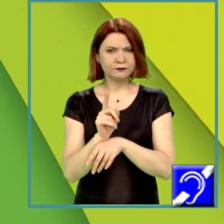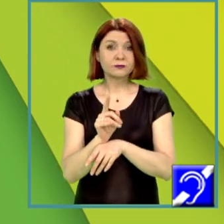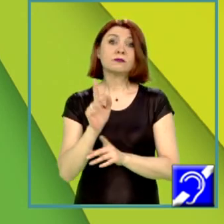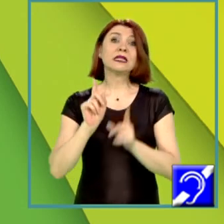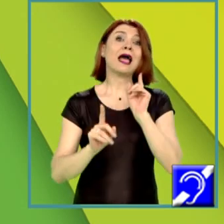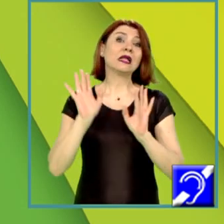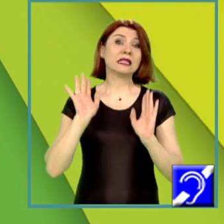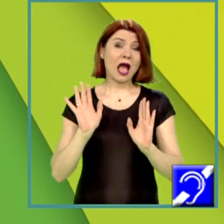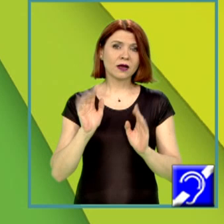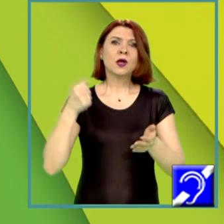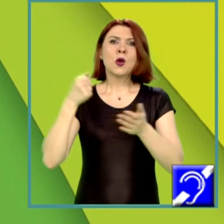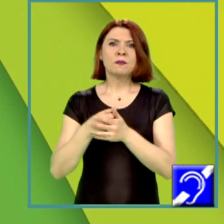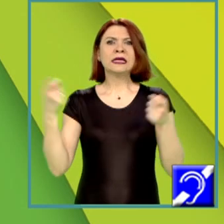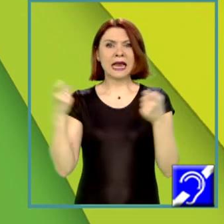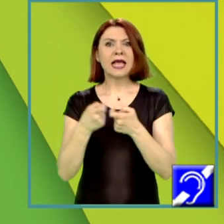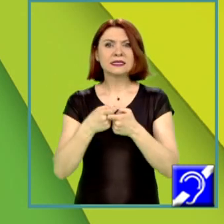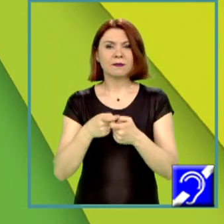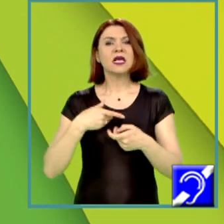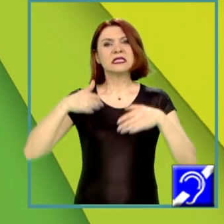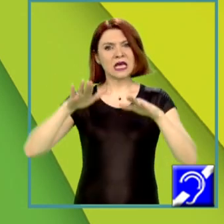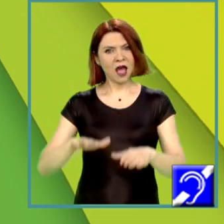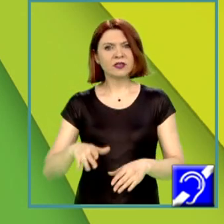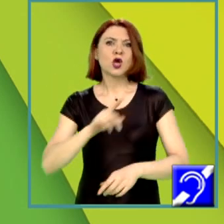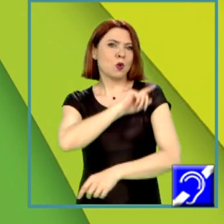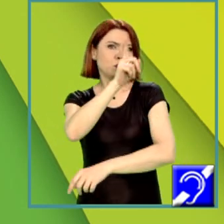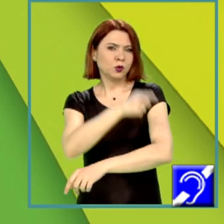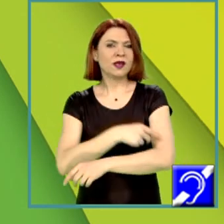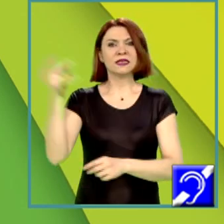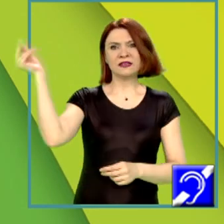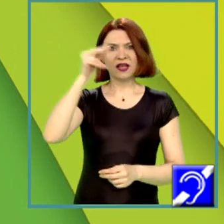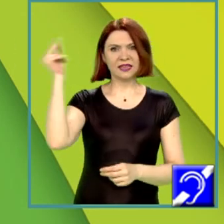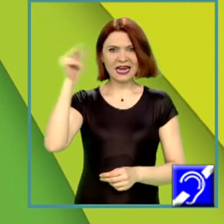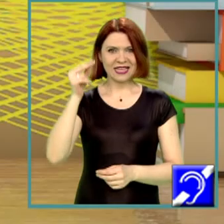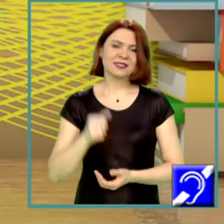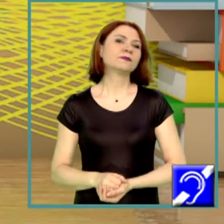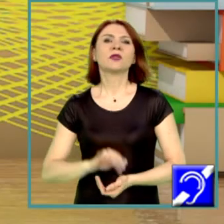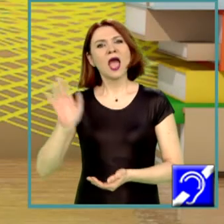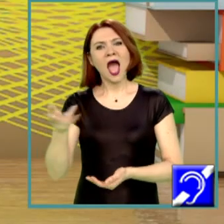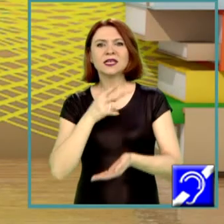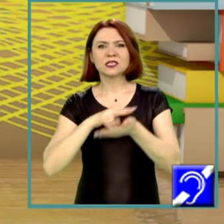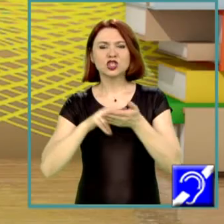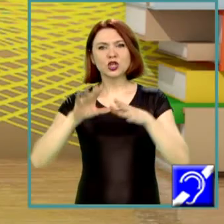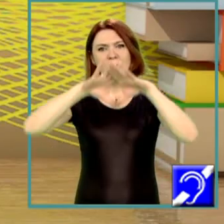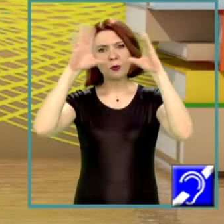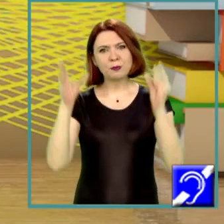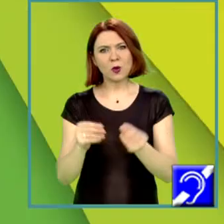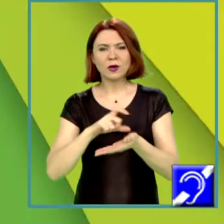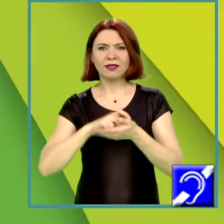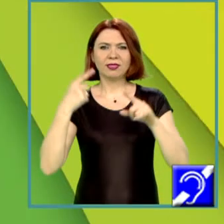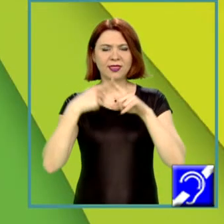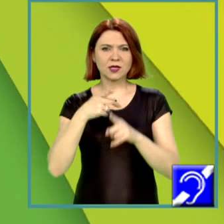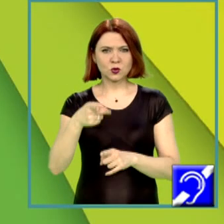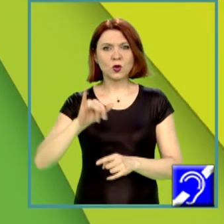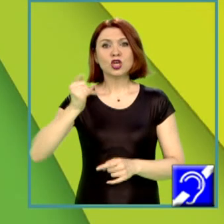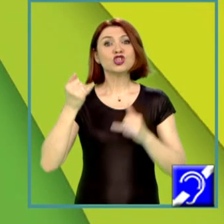condiția ca până la examen să aveți puterea să vă antrenați să citim împreună fragmentul